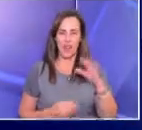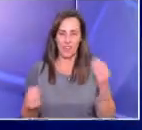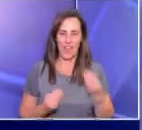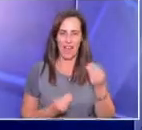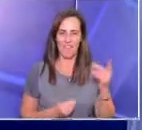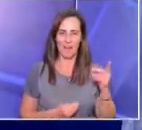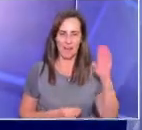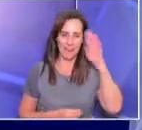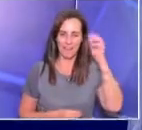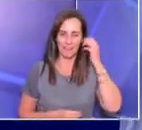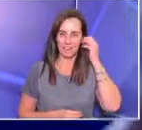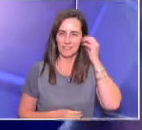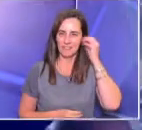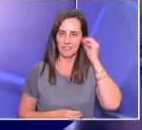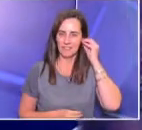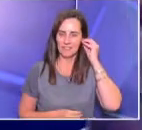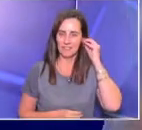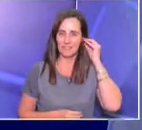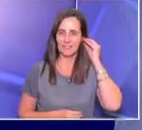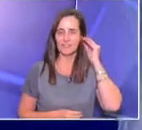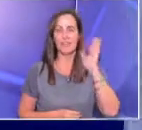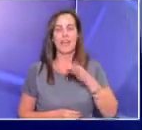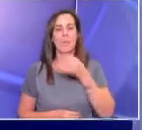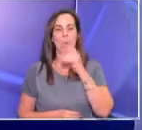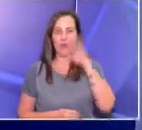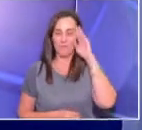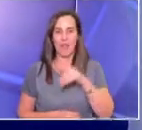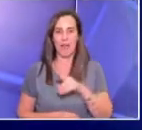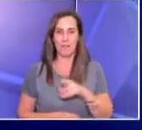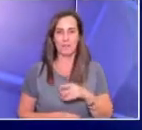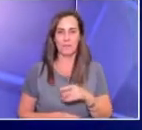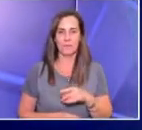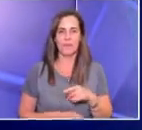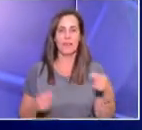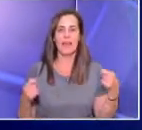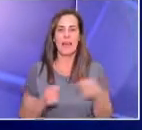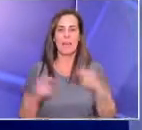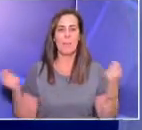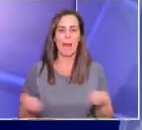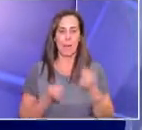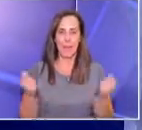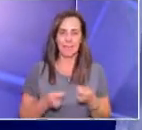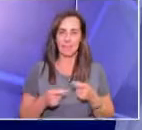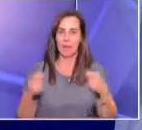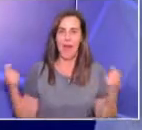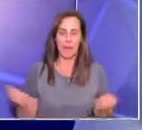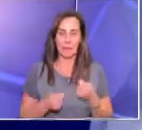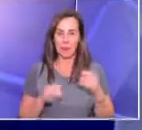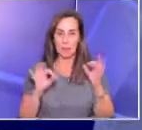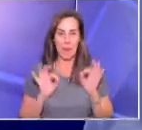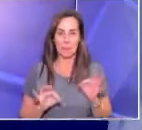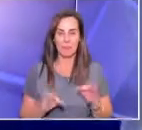שנעמה הזכירה, ואופר ברקוביץ', שהוא גם דוגמה, אני חושב שזה היה דוגמה לעניין הזה, לגבי הקמפיינים. הקמפיינים